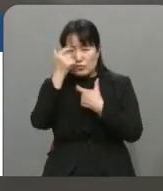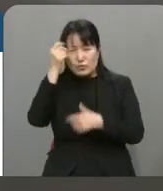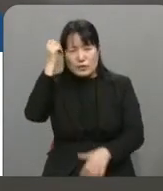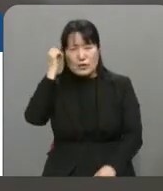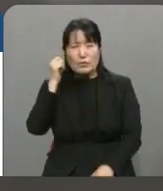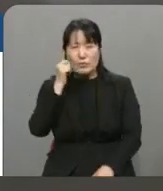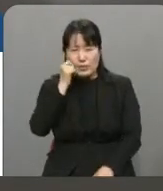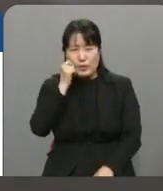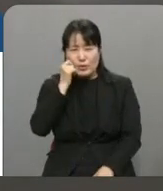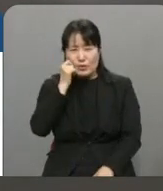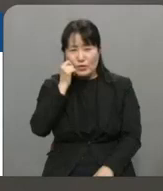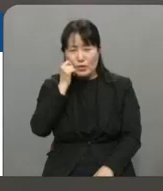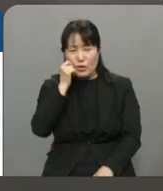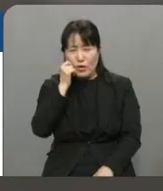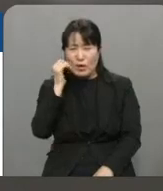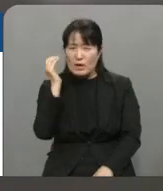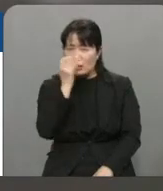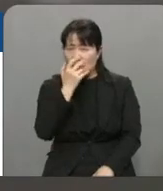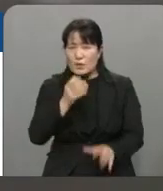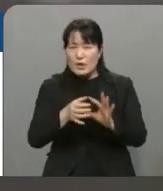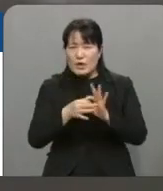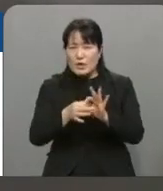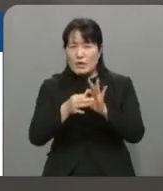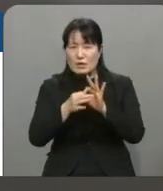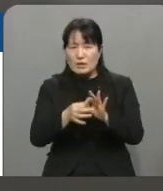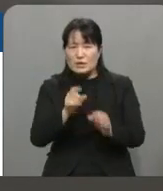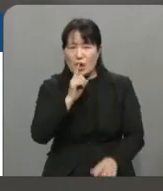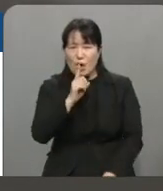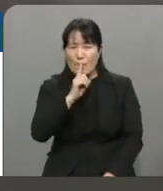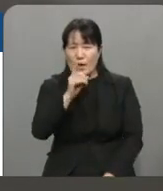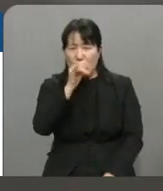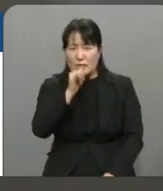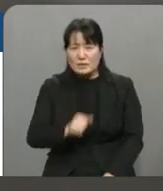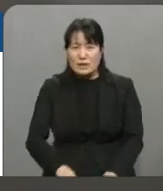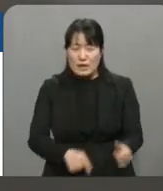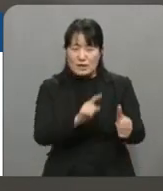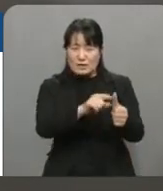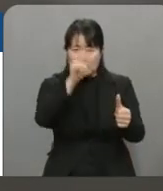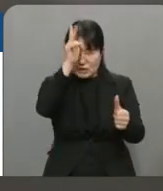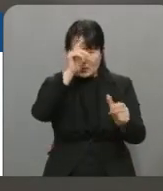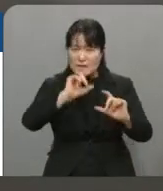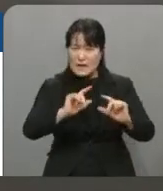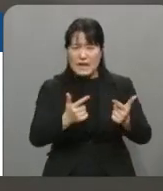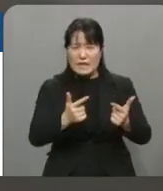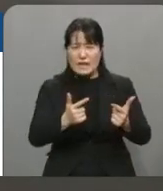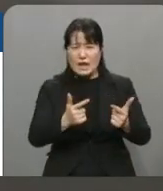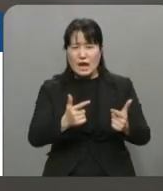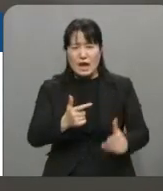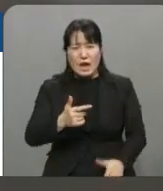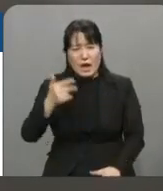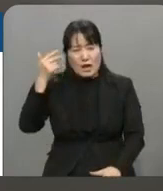뭐 이런 식으로 술 취해 와서 자기도 기억을 못하고 있어요, 그거를. 한 놀라는 정도가 아니라